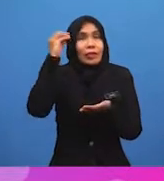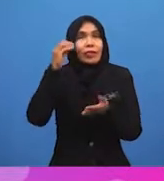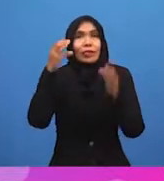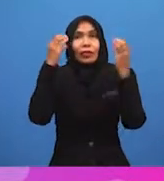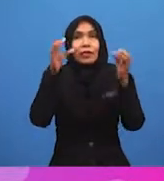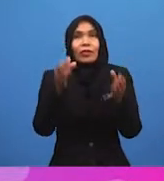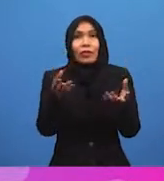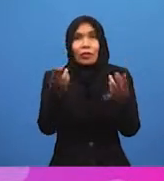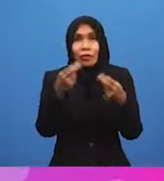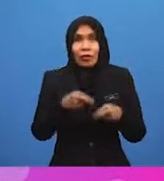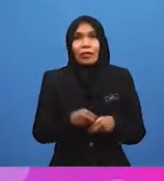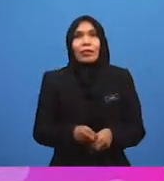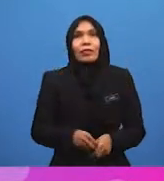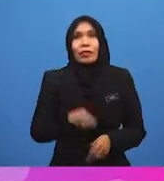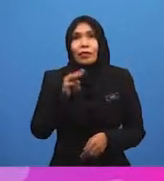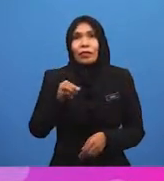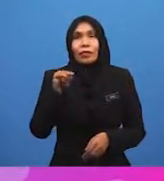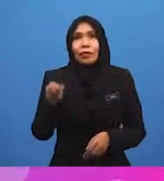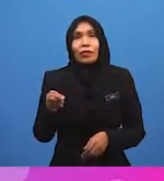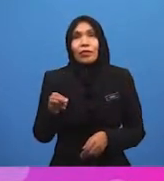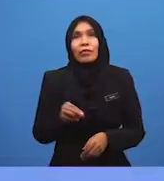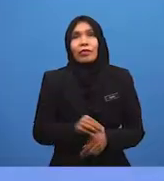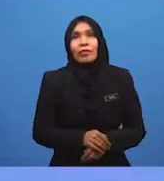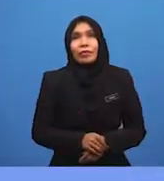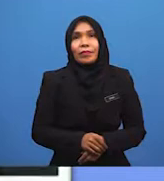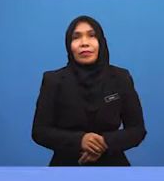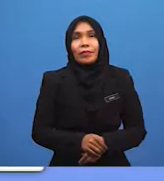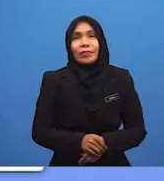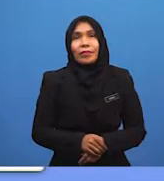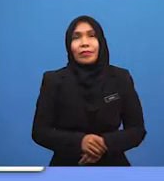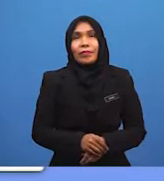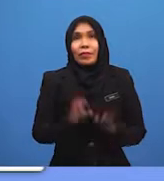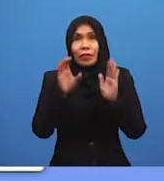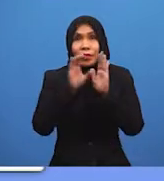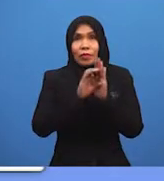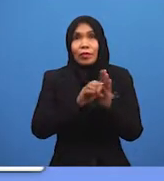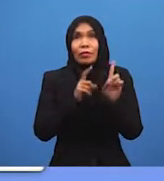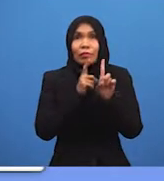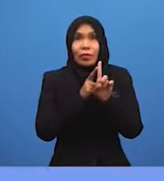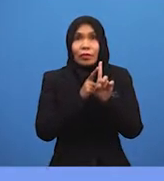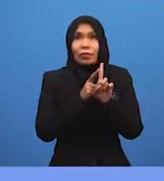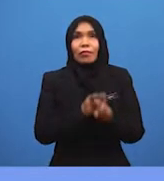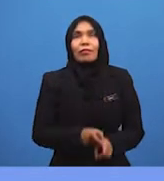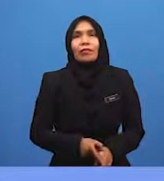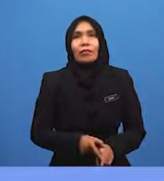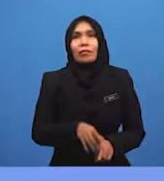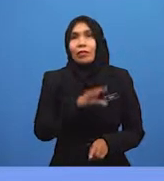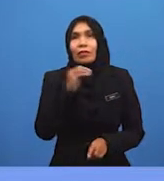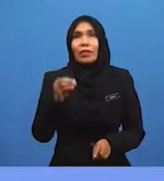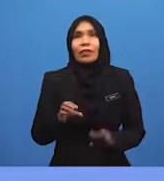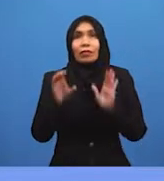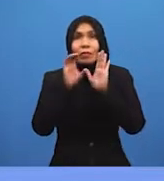hendak murid-murid hayati dua gambar yang ditunjukkan. Gambar pertama dan gambar